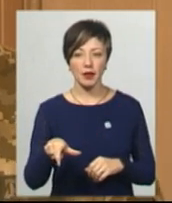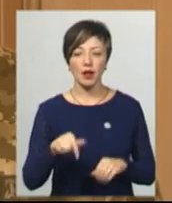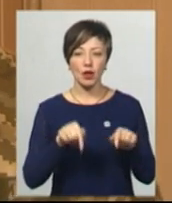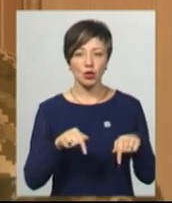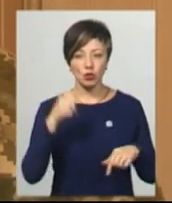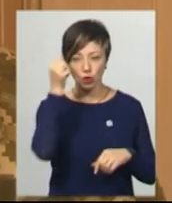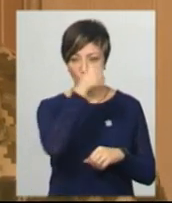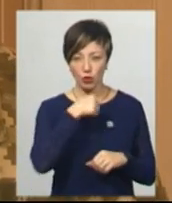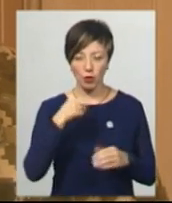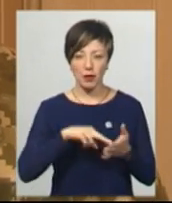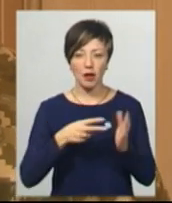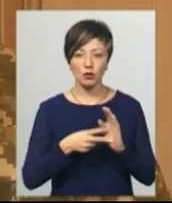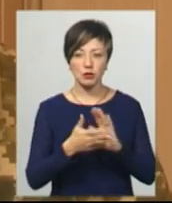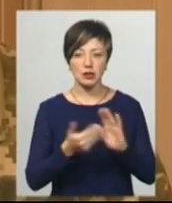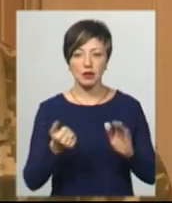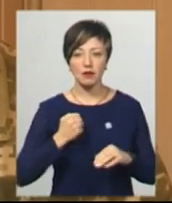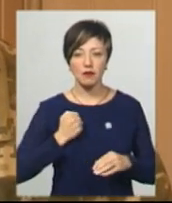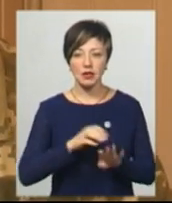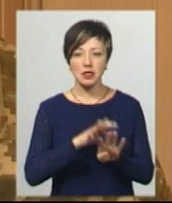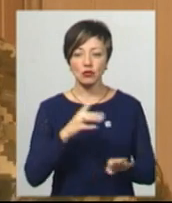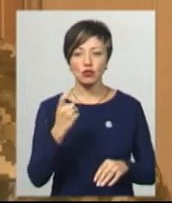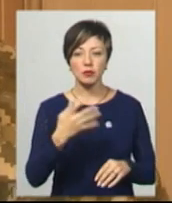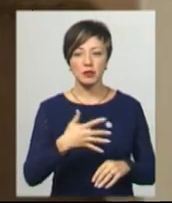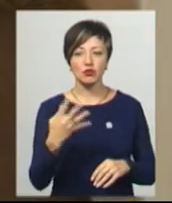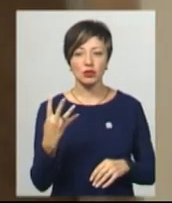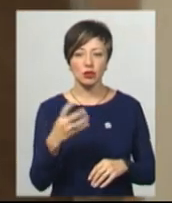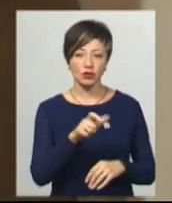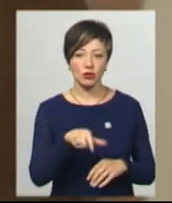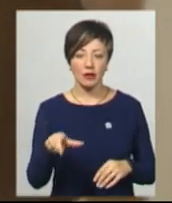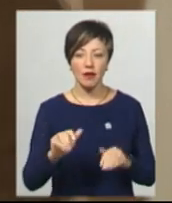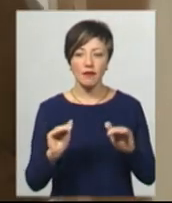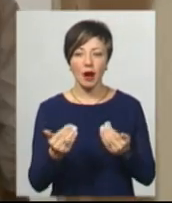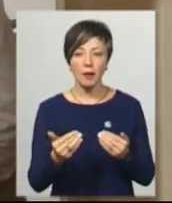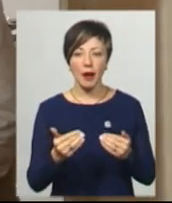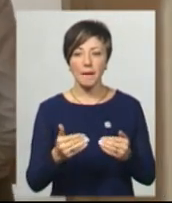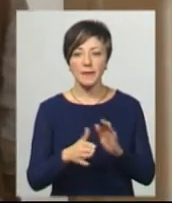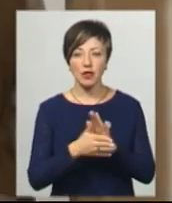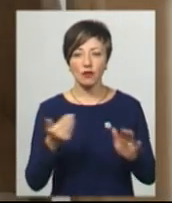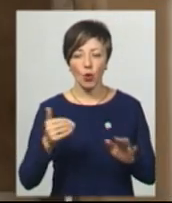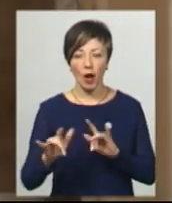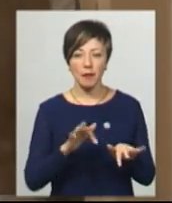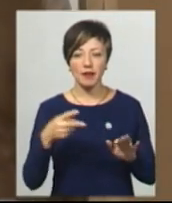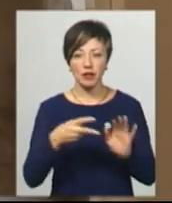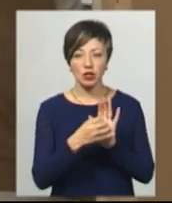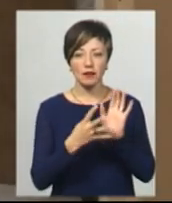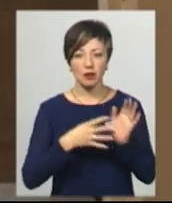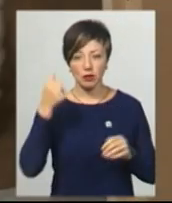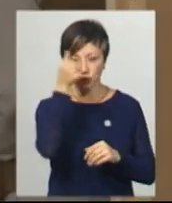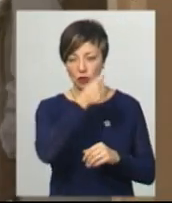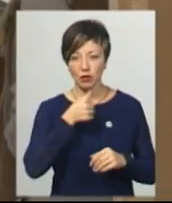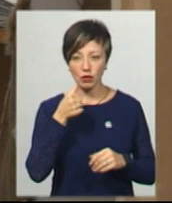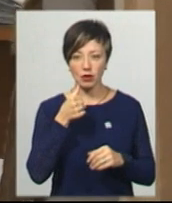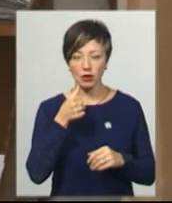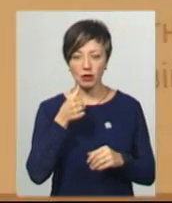Цього року планується призвати до війська 154 чоловіка. В рамках осінньої призовної кампанії 2019 року до лав ЗСУ